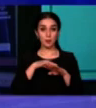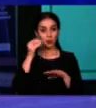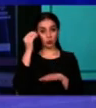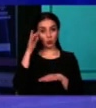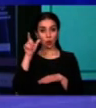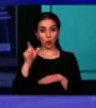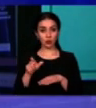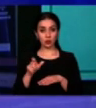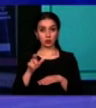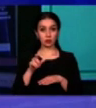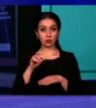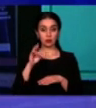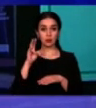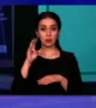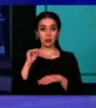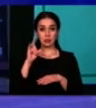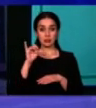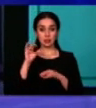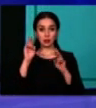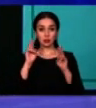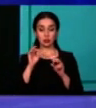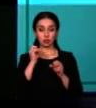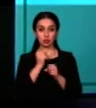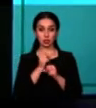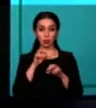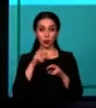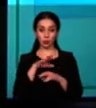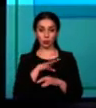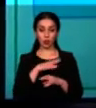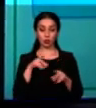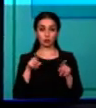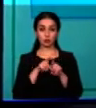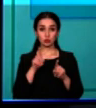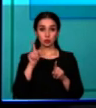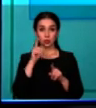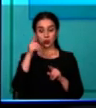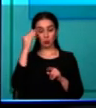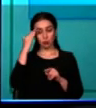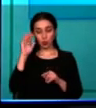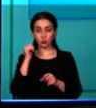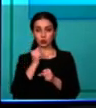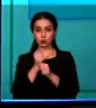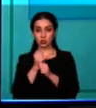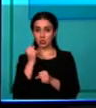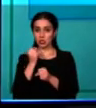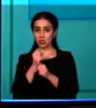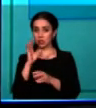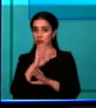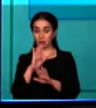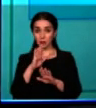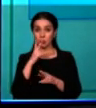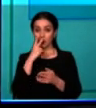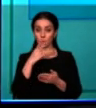олим. Сонлар назариясы бойынша иш алып барган. Демак, сиз бироунинг ишлашига қараб эмас,